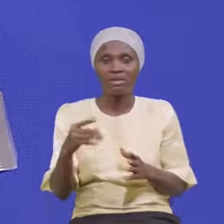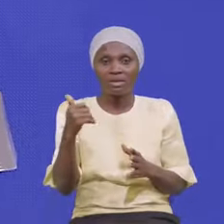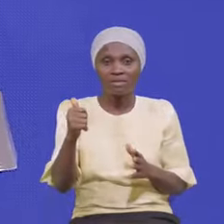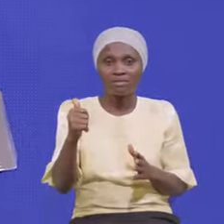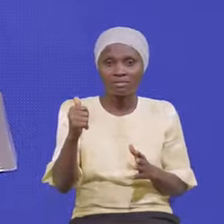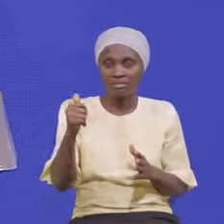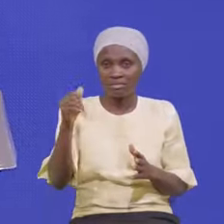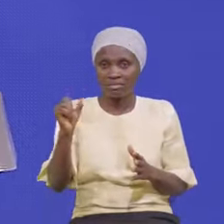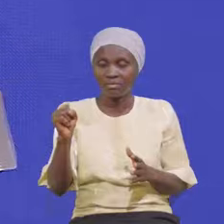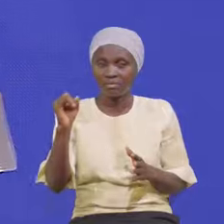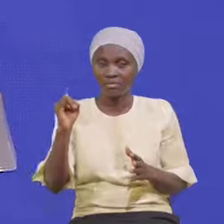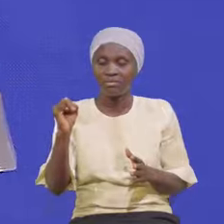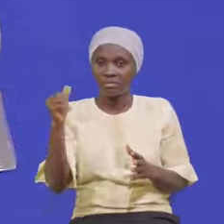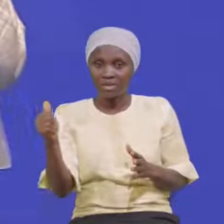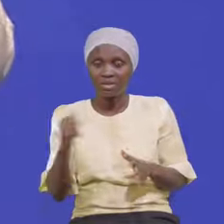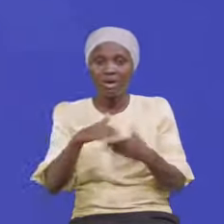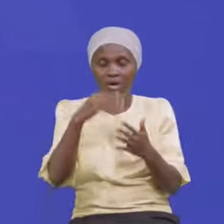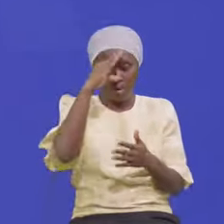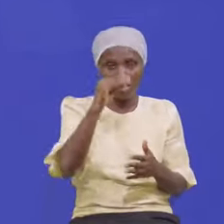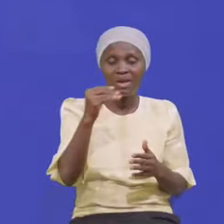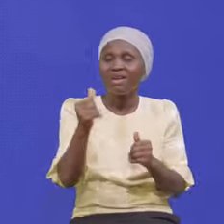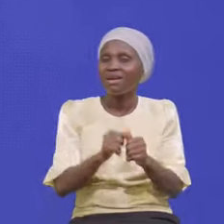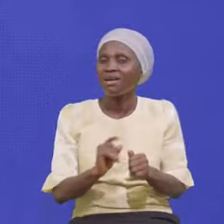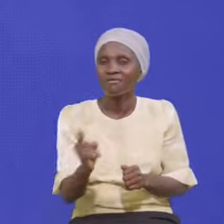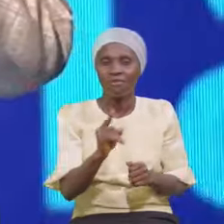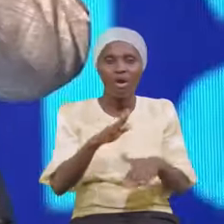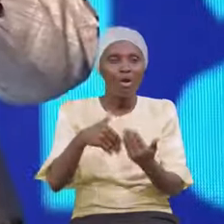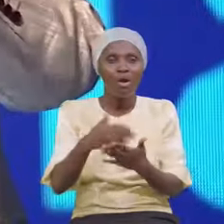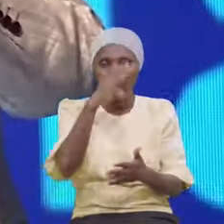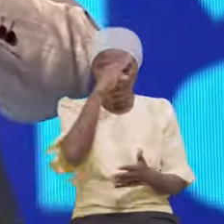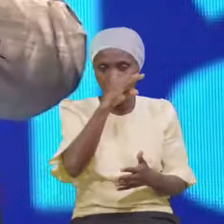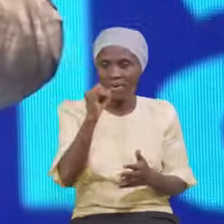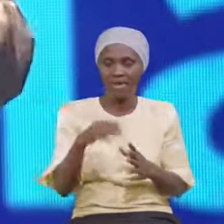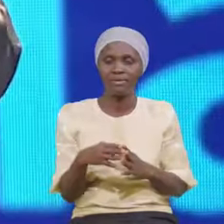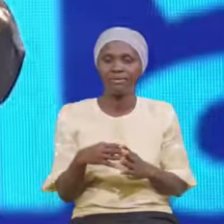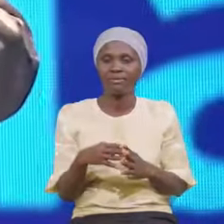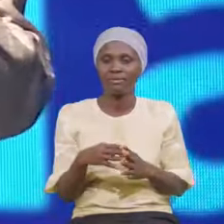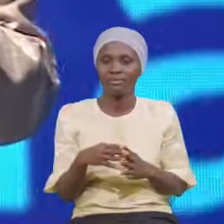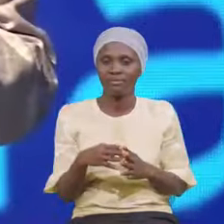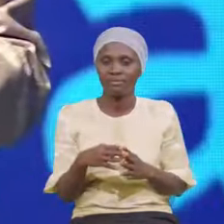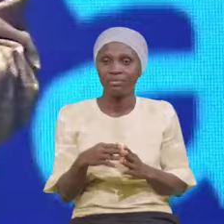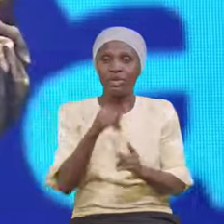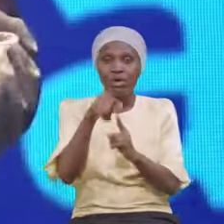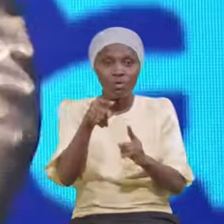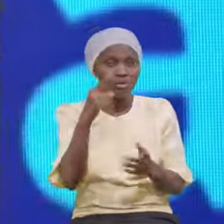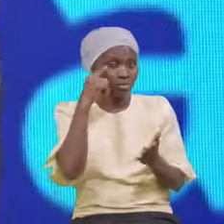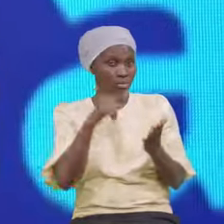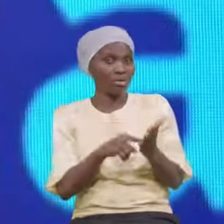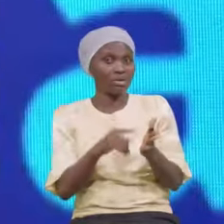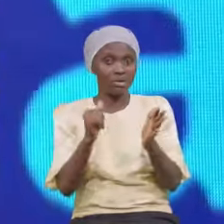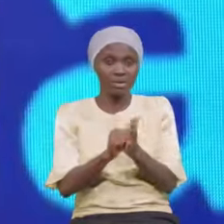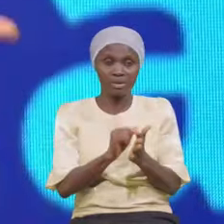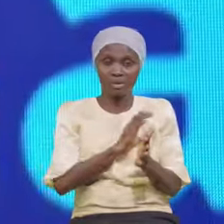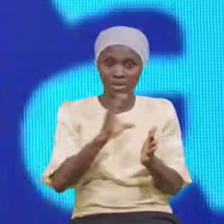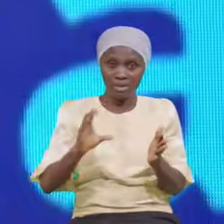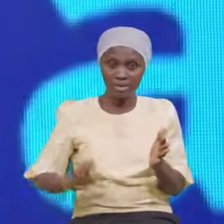ఆల్ మే, ఆసియా ఖండములో అందరికి, ఎవ్రీవేర్ ఆల్ మే, ప్రతి చోట అందరికి, వెన్ యు రికగ్నైజ్ ద క్రైస్ట్